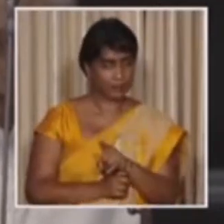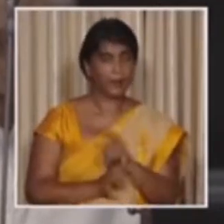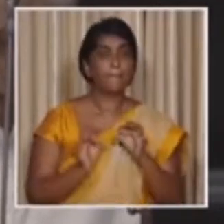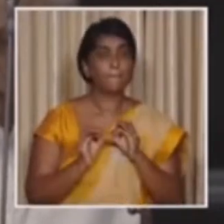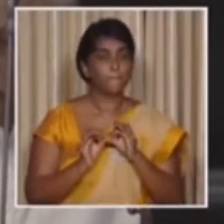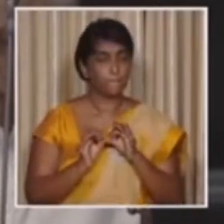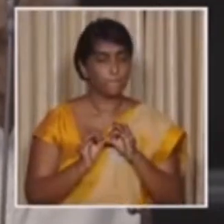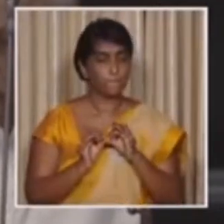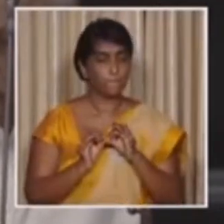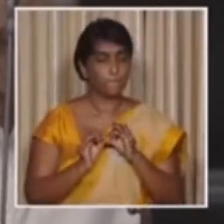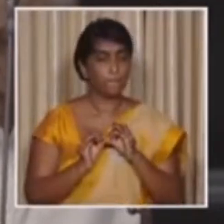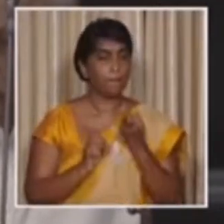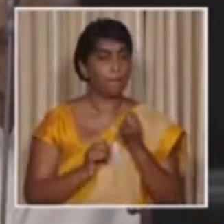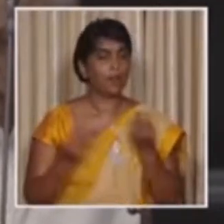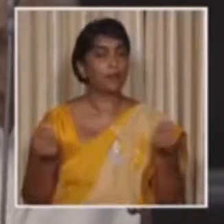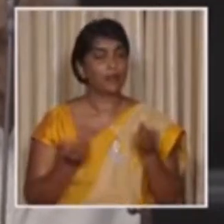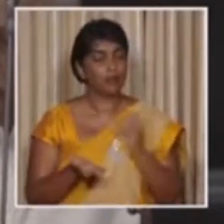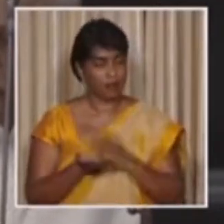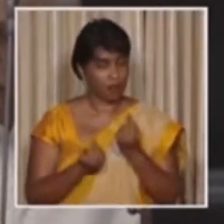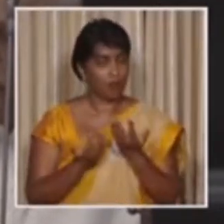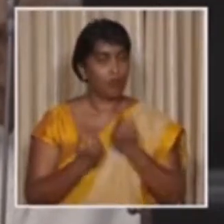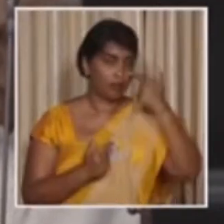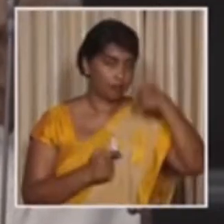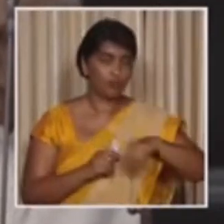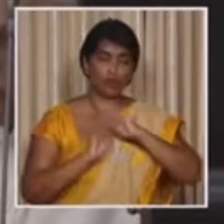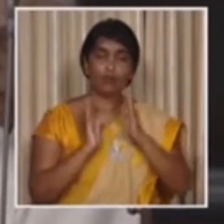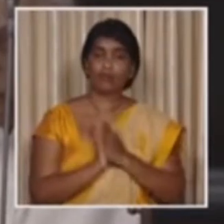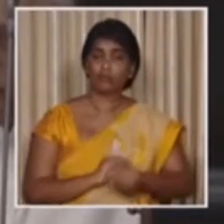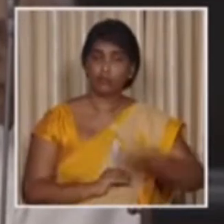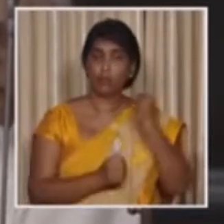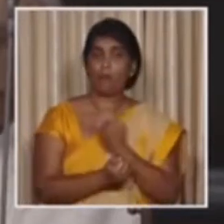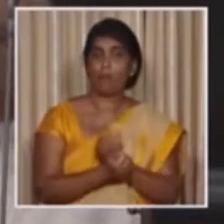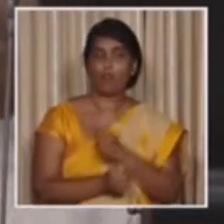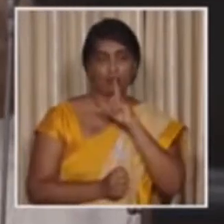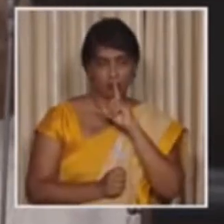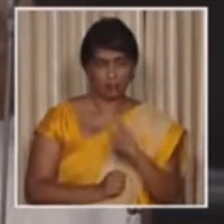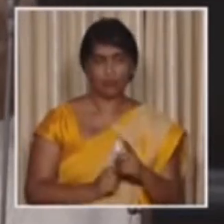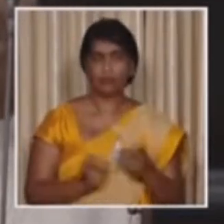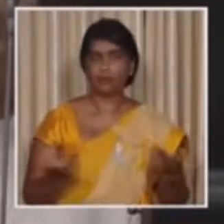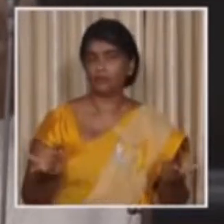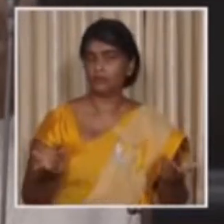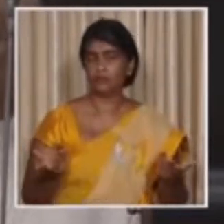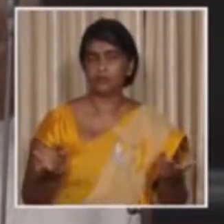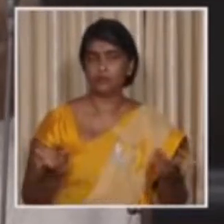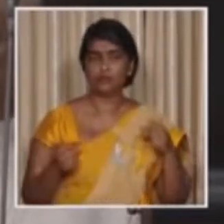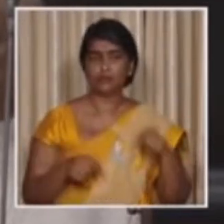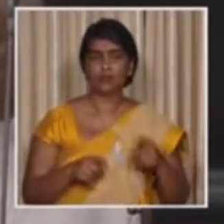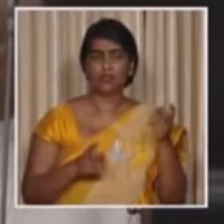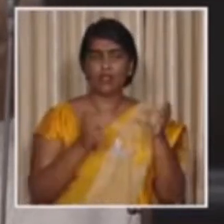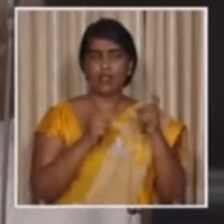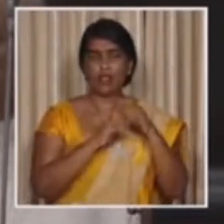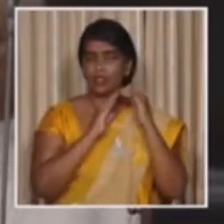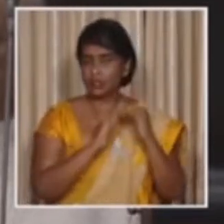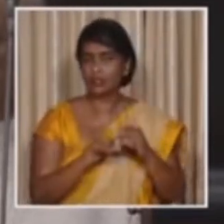බිලියන තියෙන සල්ලි මදි, තවත් වුවමනා පෙට්‍රල් මිල ඔක්කොම කියලා පොලිසියෙන් කියනවා. ඉතින් මේක අනික්